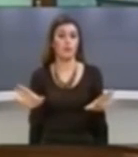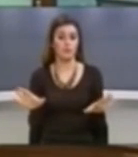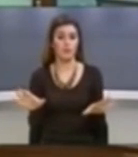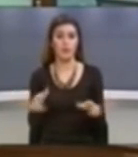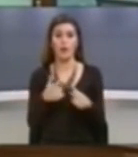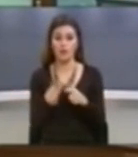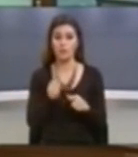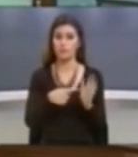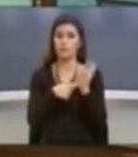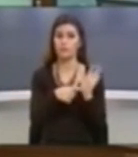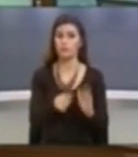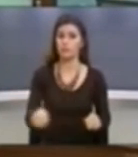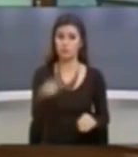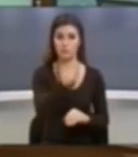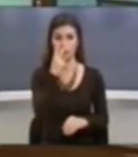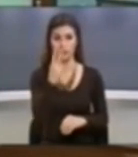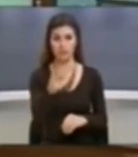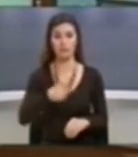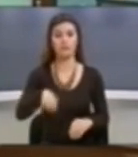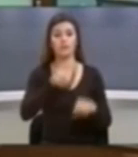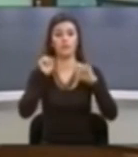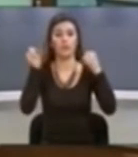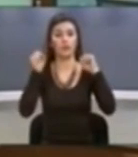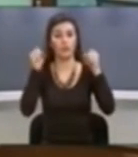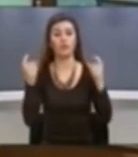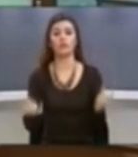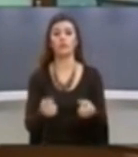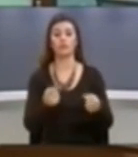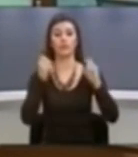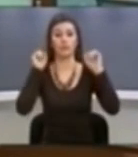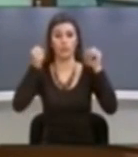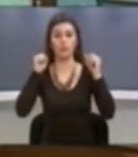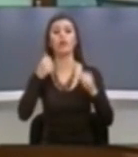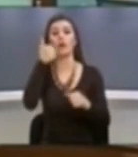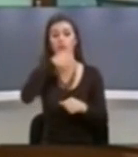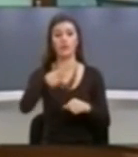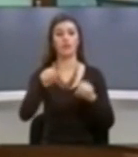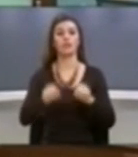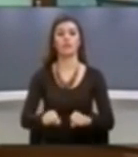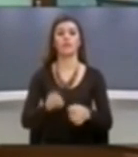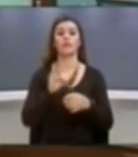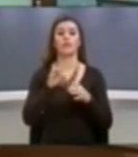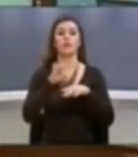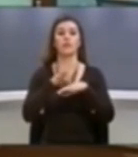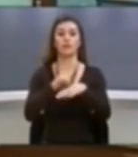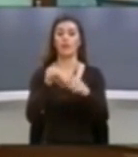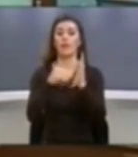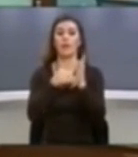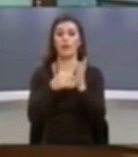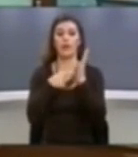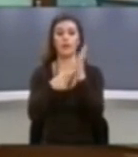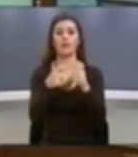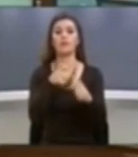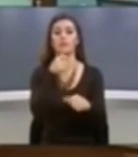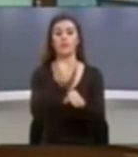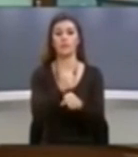tregoni shtetarve që po protestoni, po organizoni protesta për qeverisë se si po e